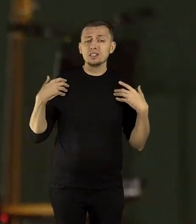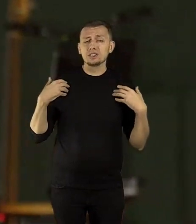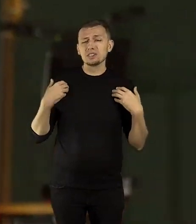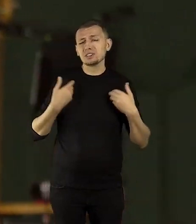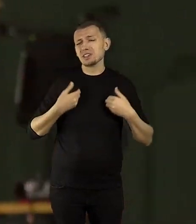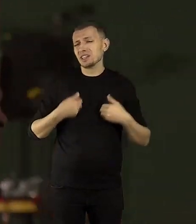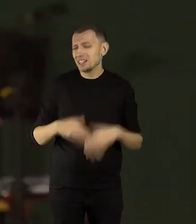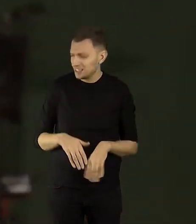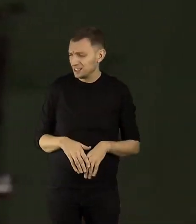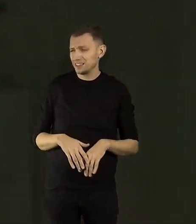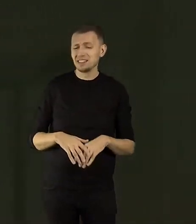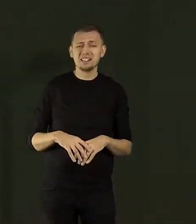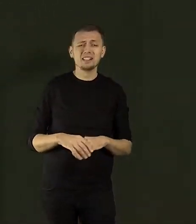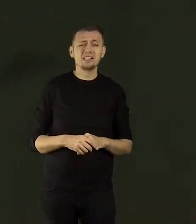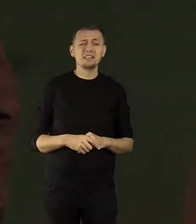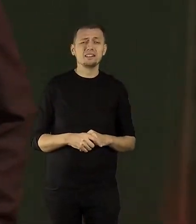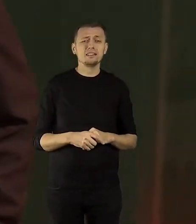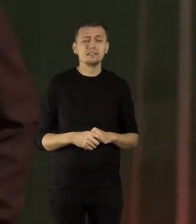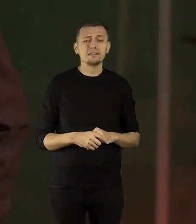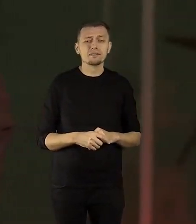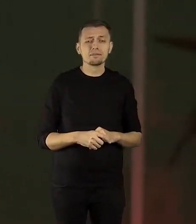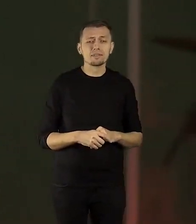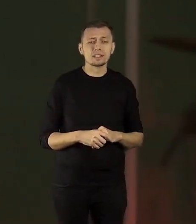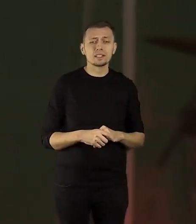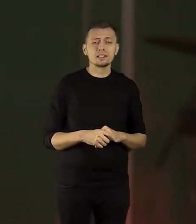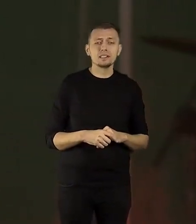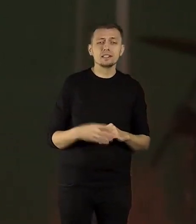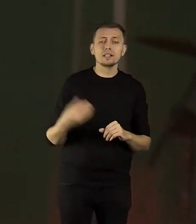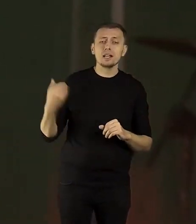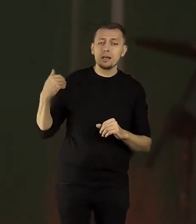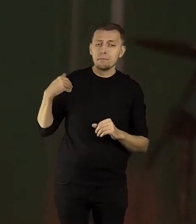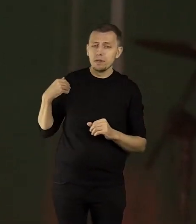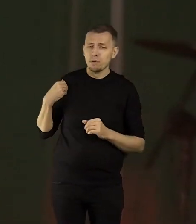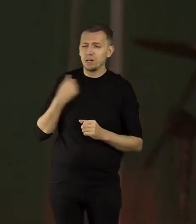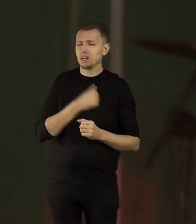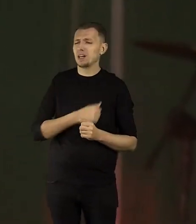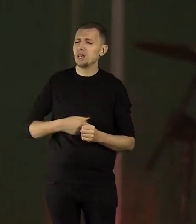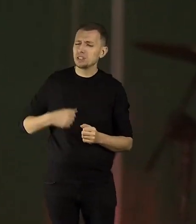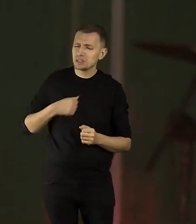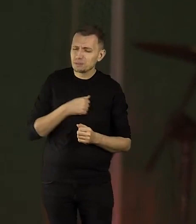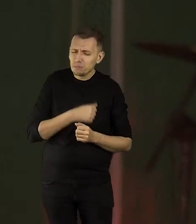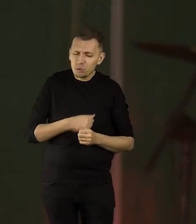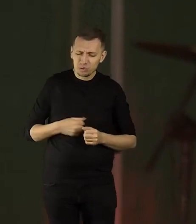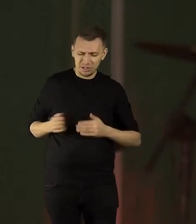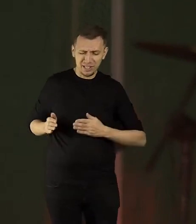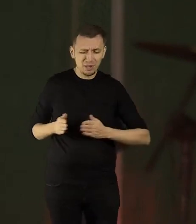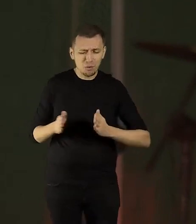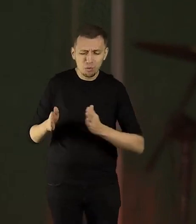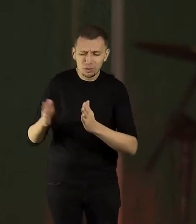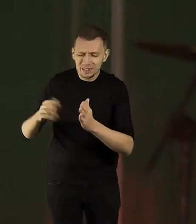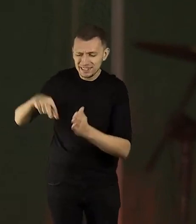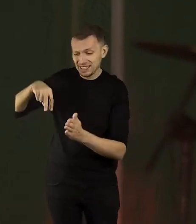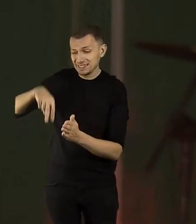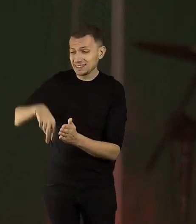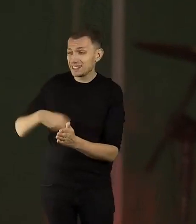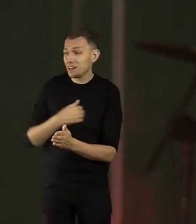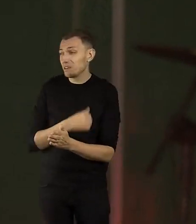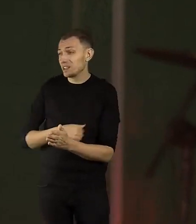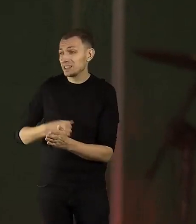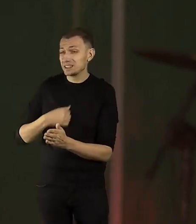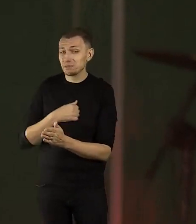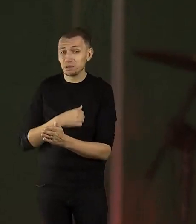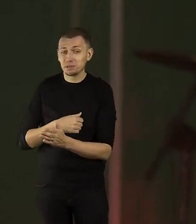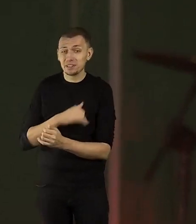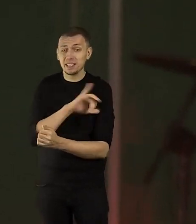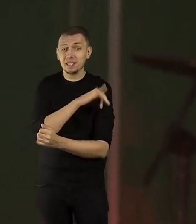na granicy życia w zasadzie. Stoi przygnębiony na ulicy, nie chce mu się żyć. Ma na imię Michał, niedługo